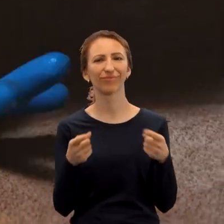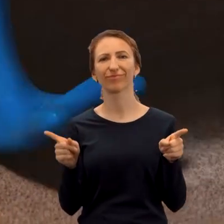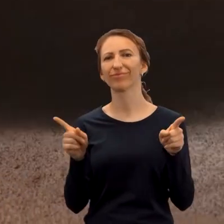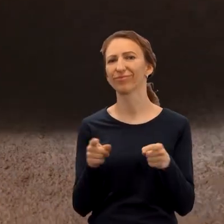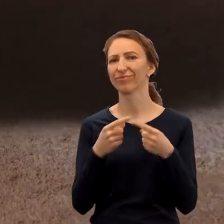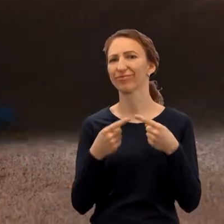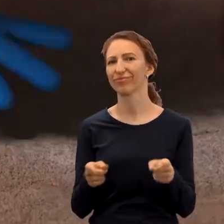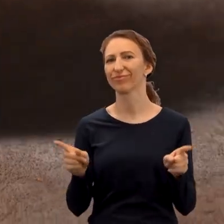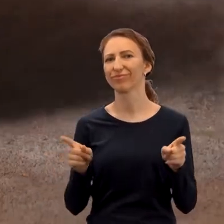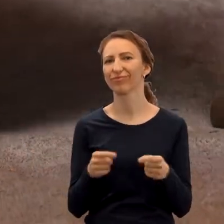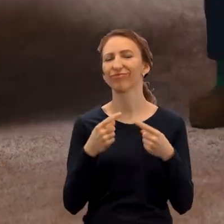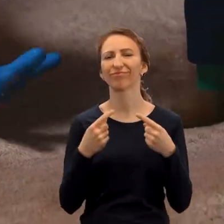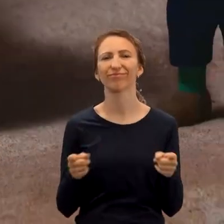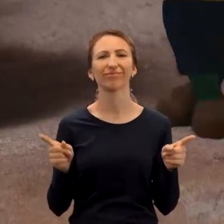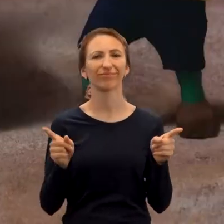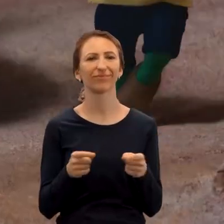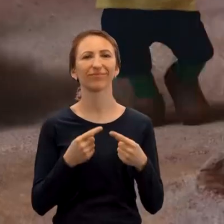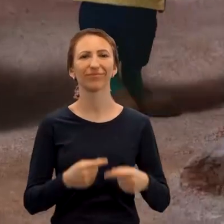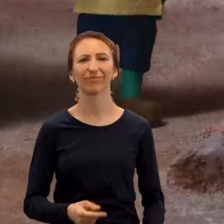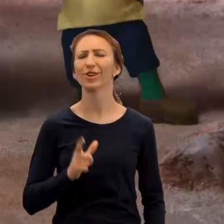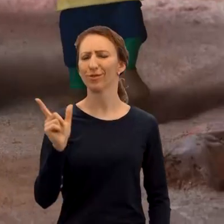Puka, puka, puka, puka, patataj.